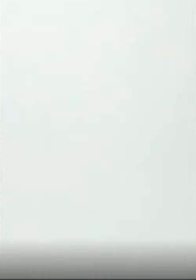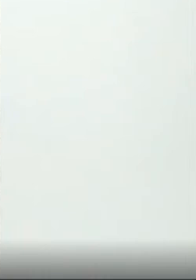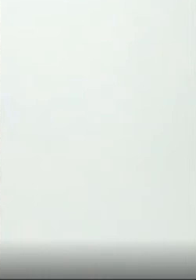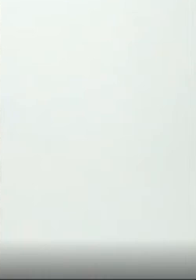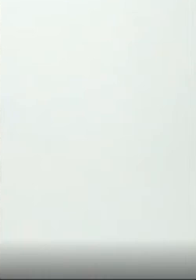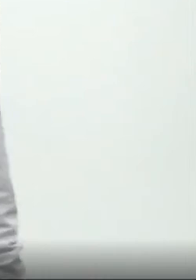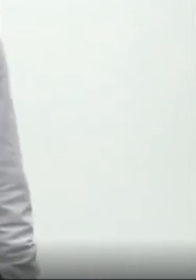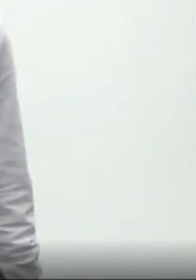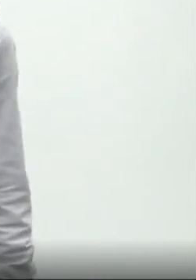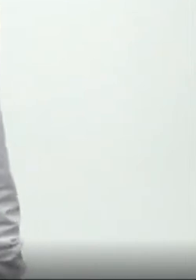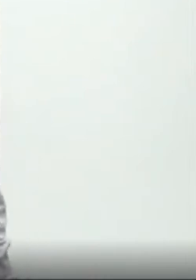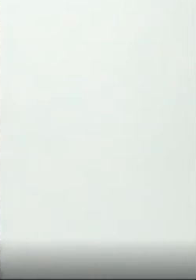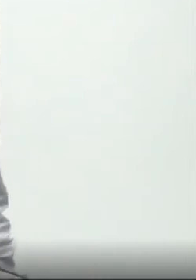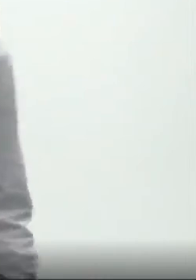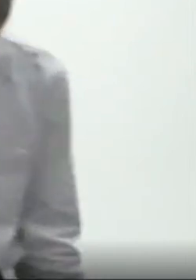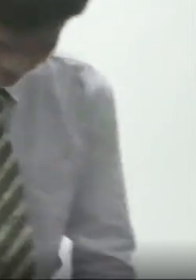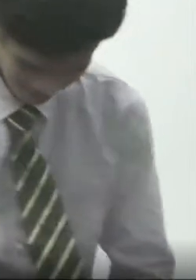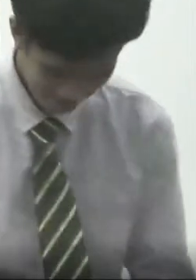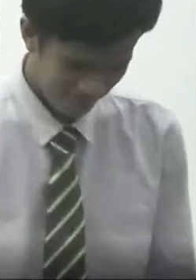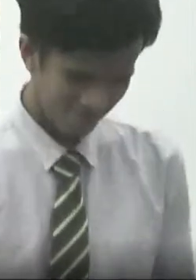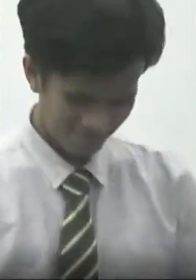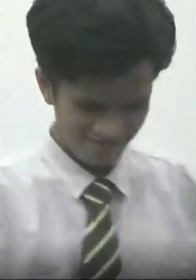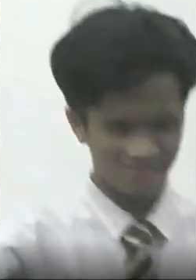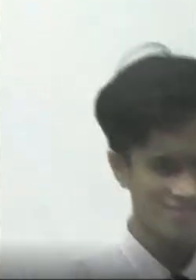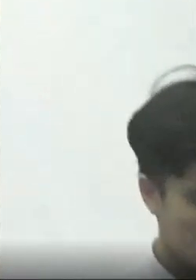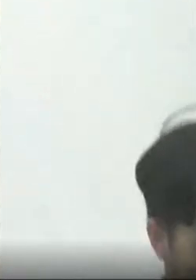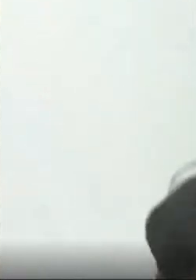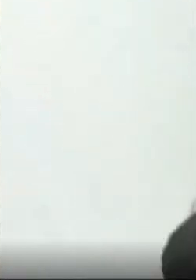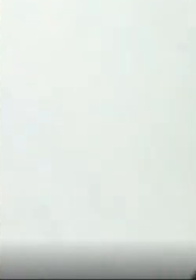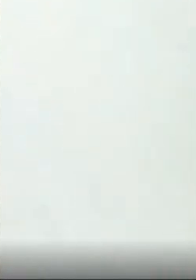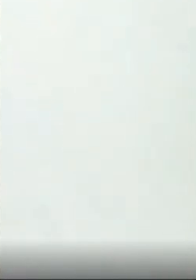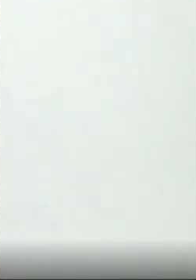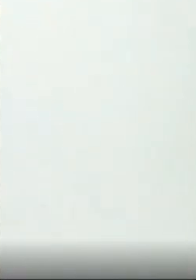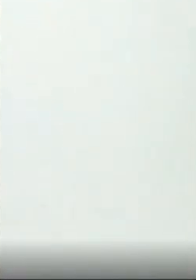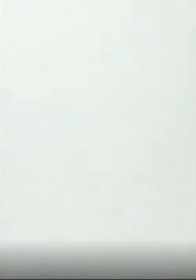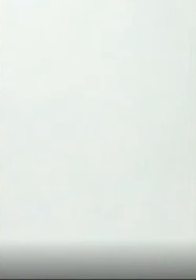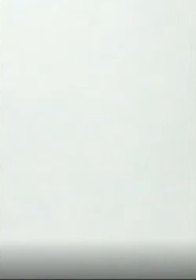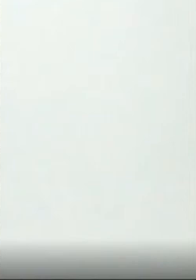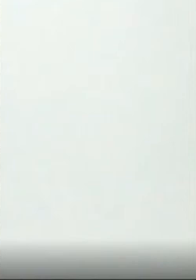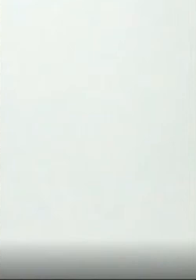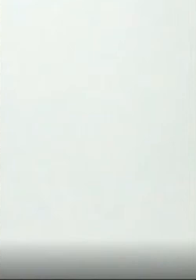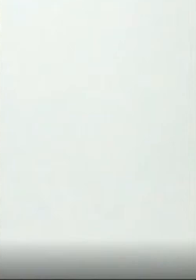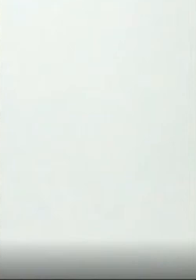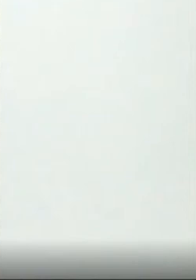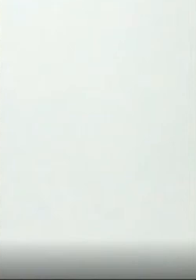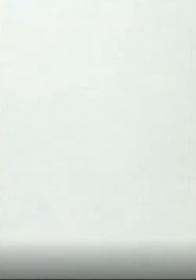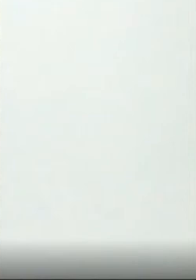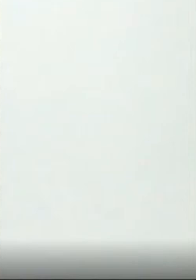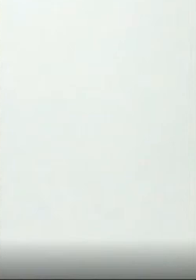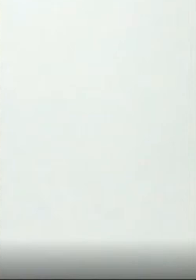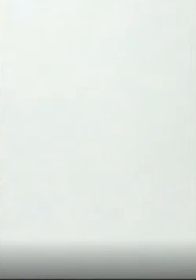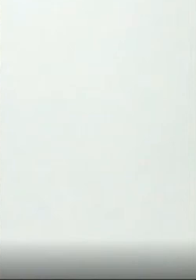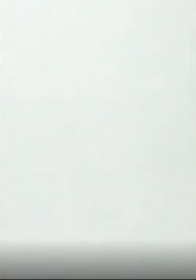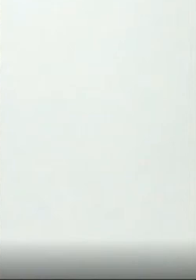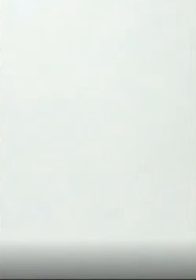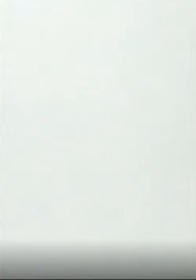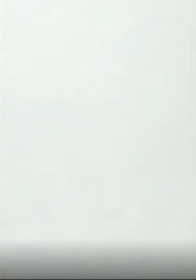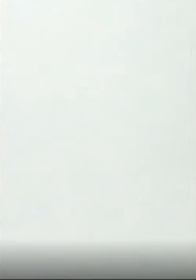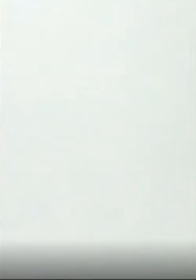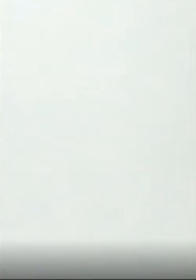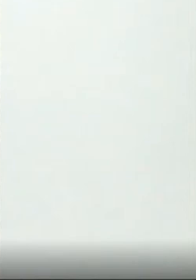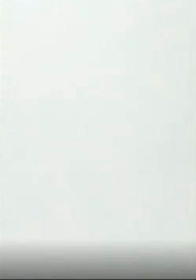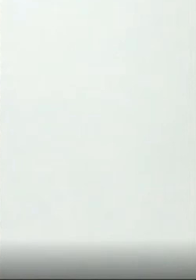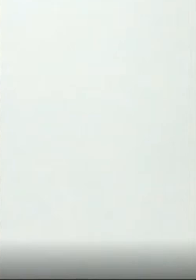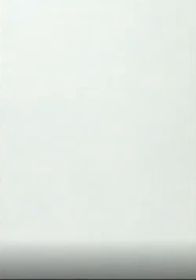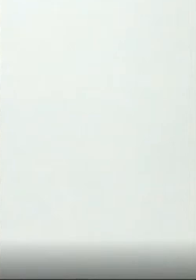lamang to God be the glory. Amen. All right, that's great. Amen. Patuloy natin yung manalangin. Makapag